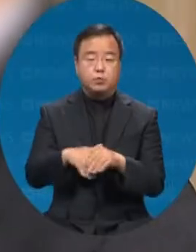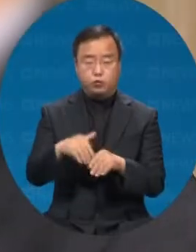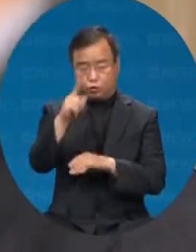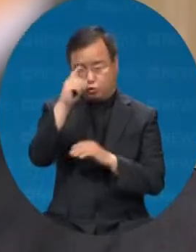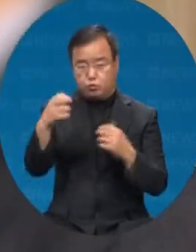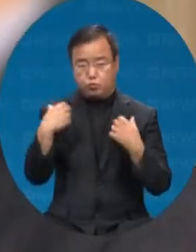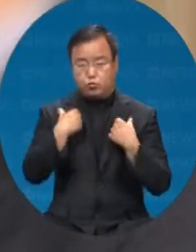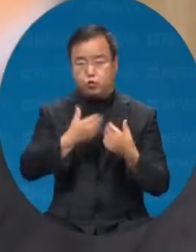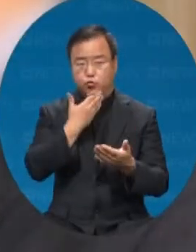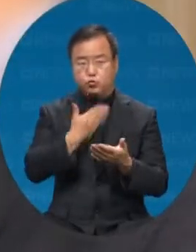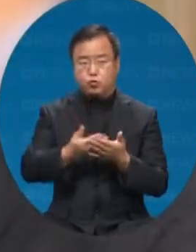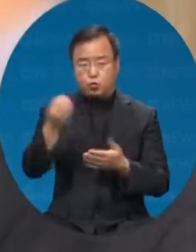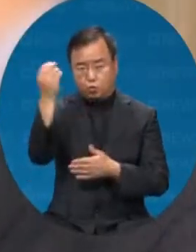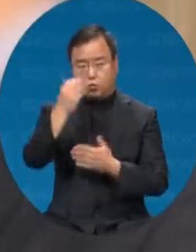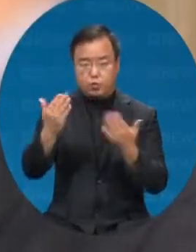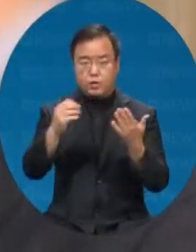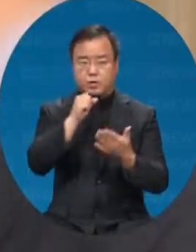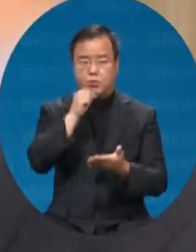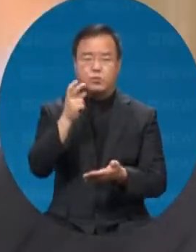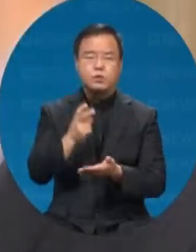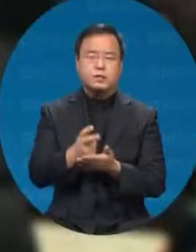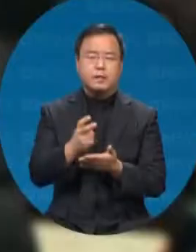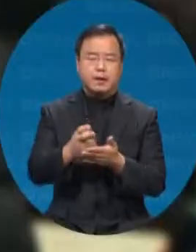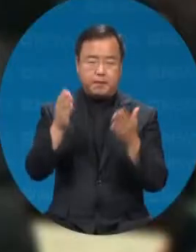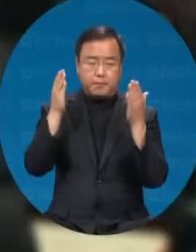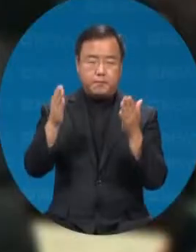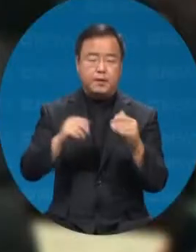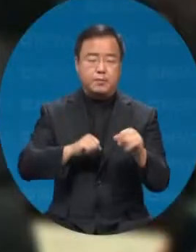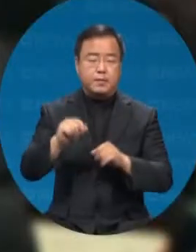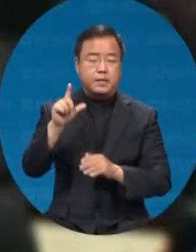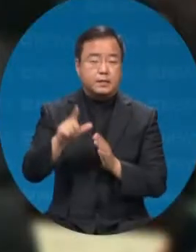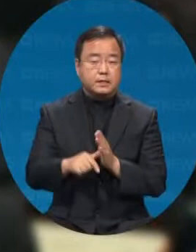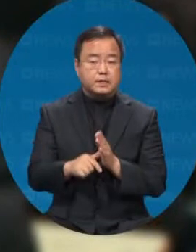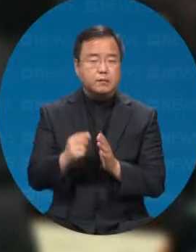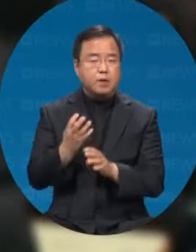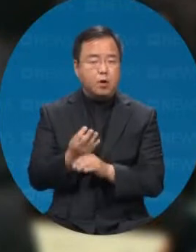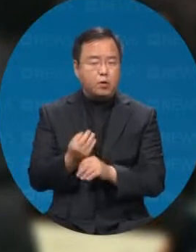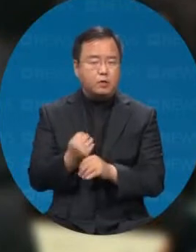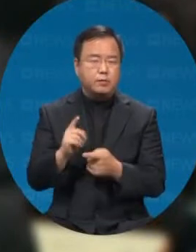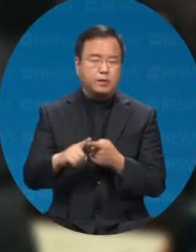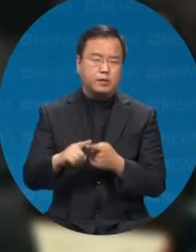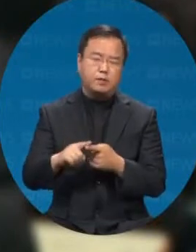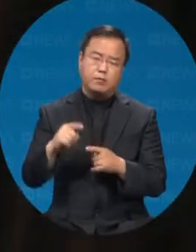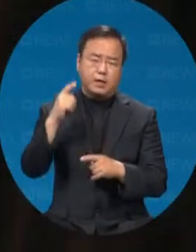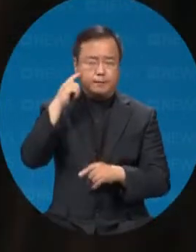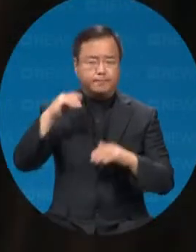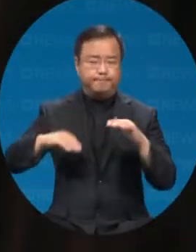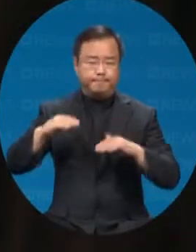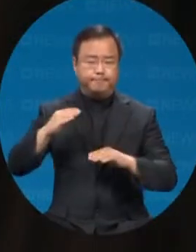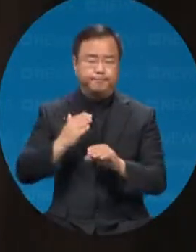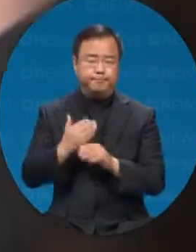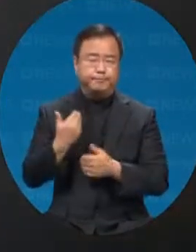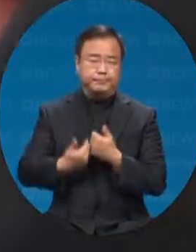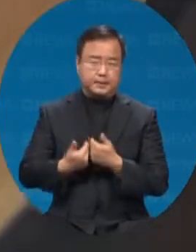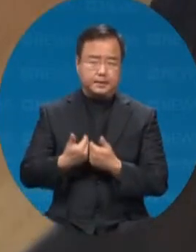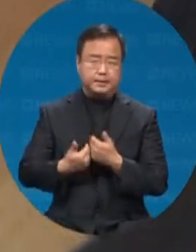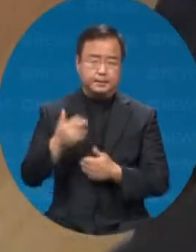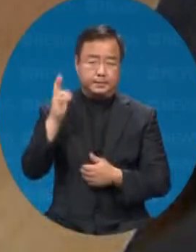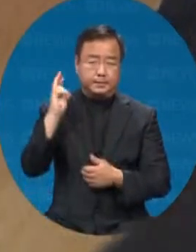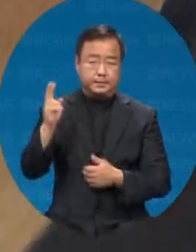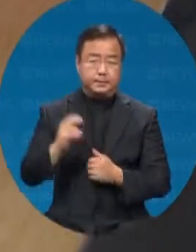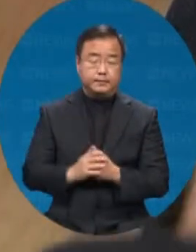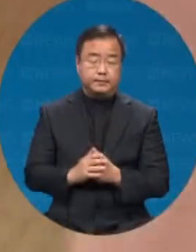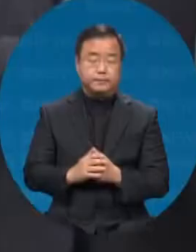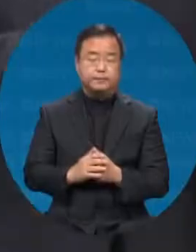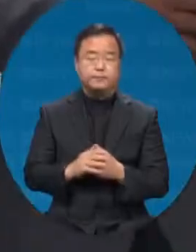고교 학점 제의 방향과 시행 시기 등을 두고도 의견이 엇갈려 적지 않은 진통이 예고되고 있습니다 지난